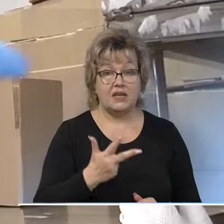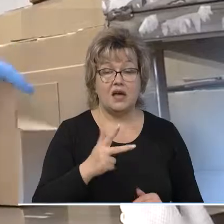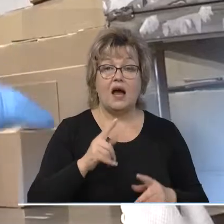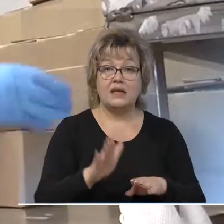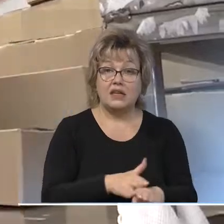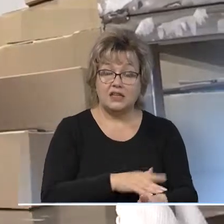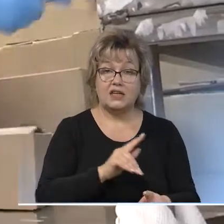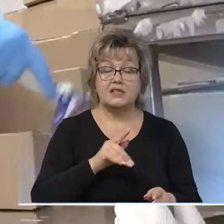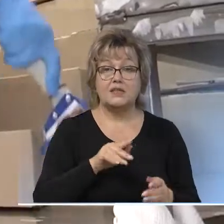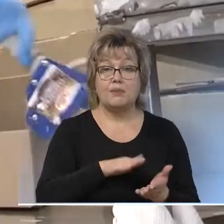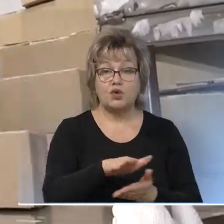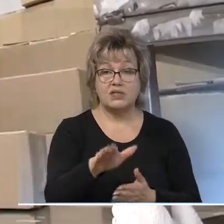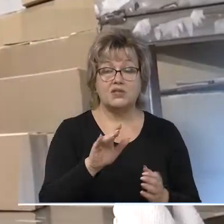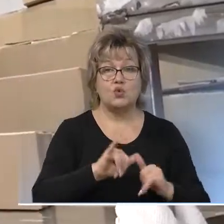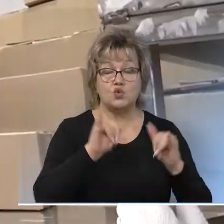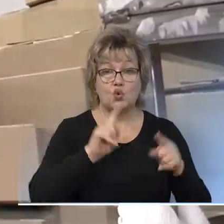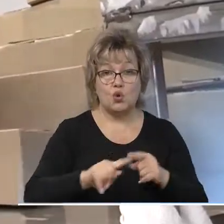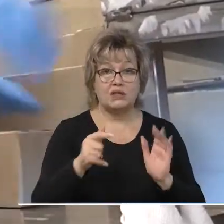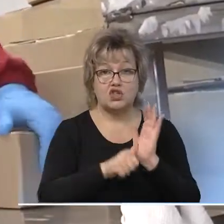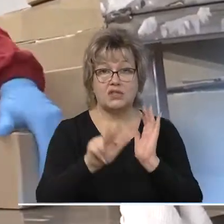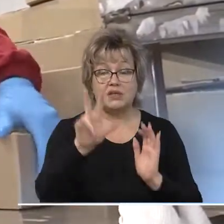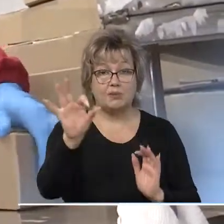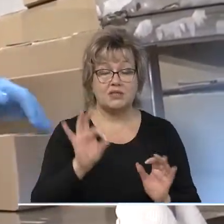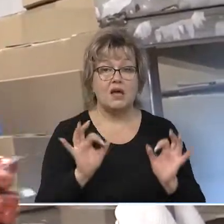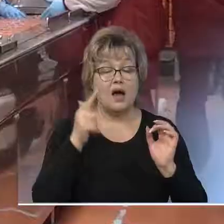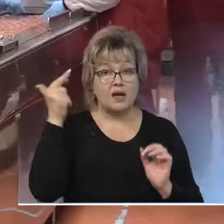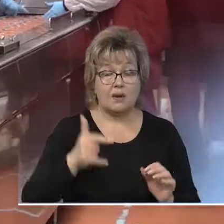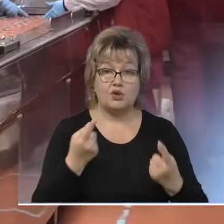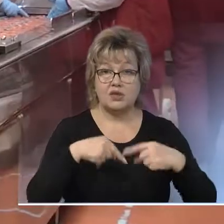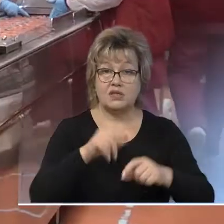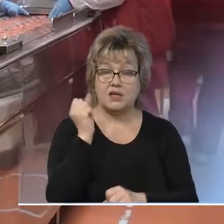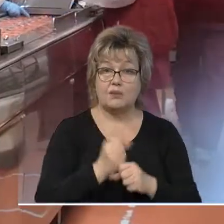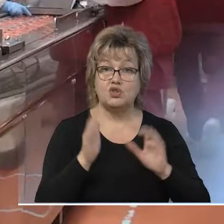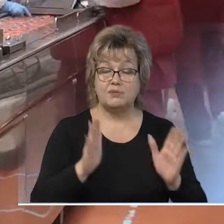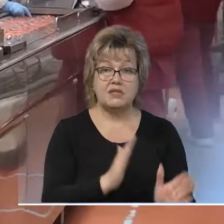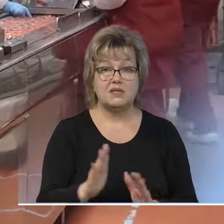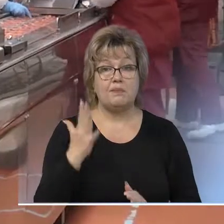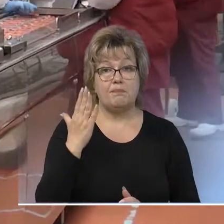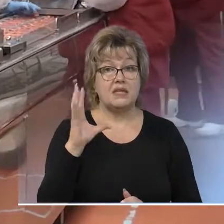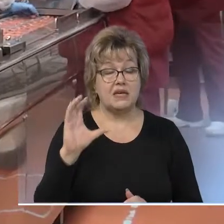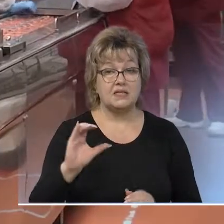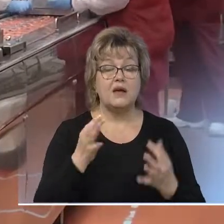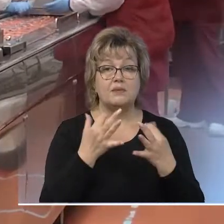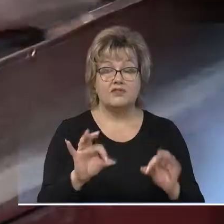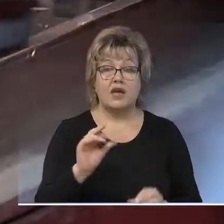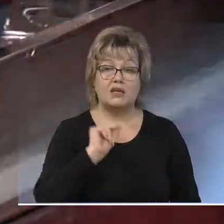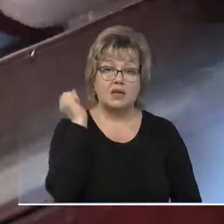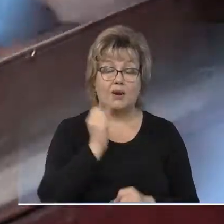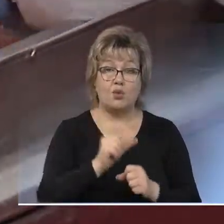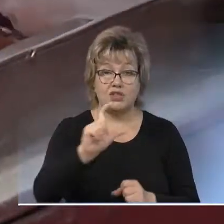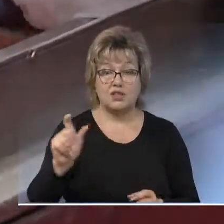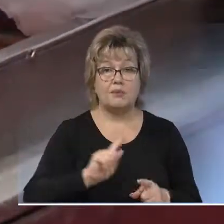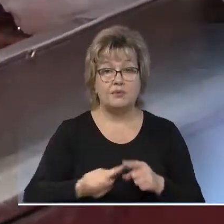а длительность процесса ускорить на 63%. Грамотная организация рабочих мест по системе 5С позволяет